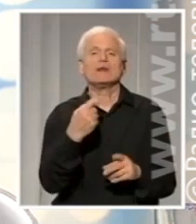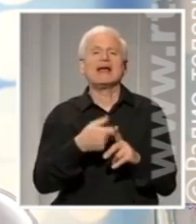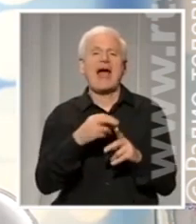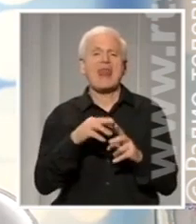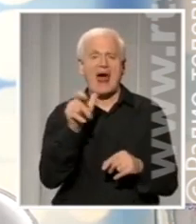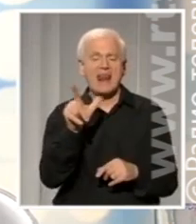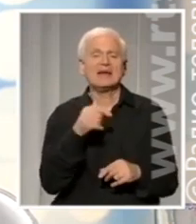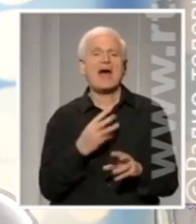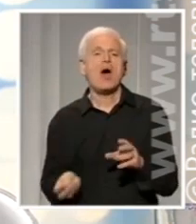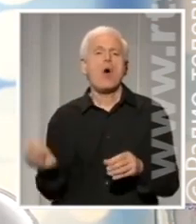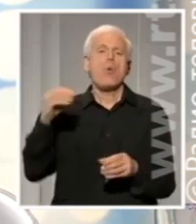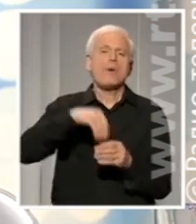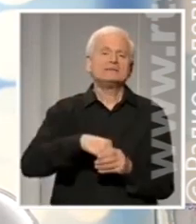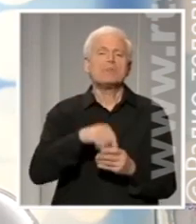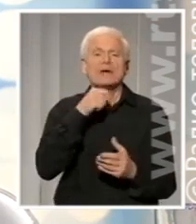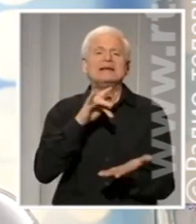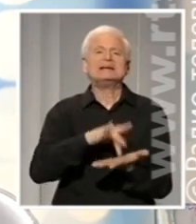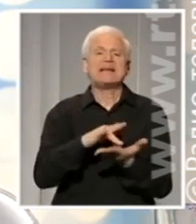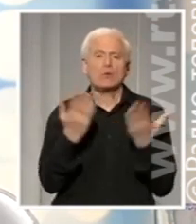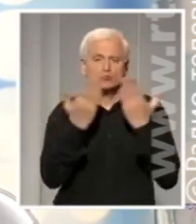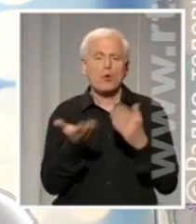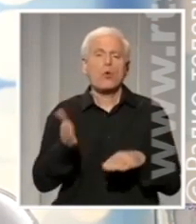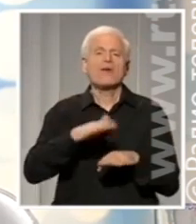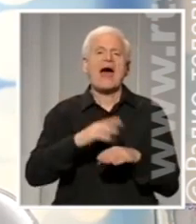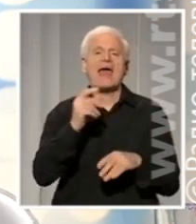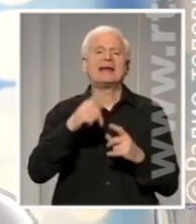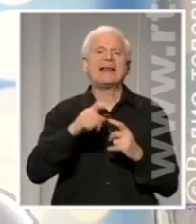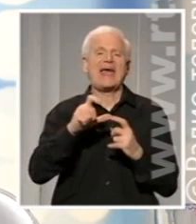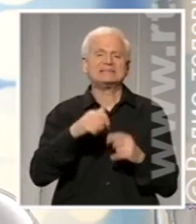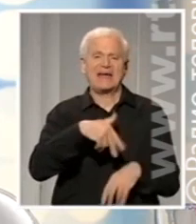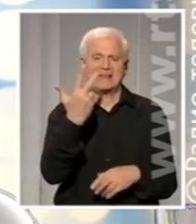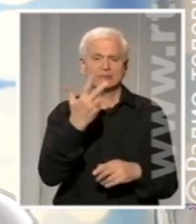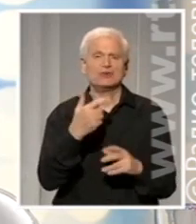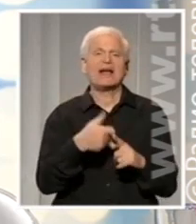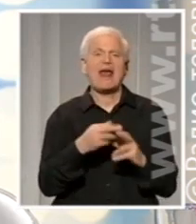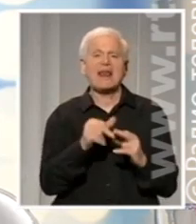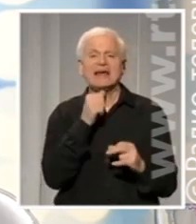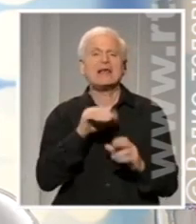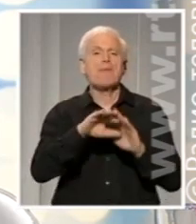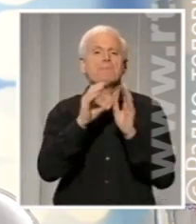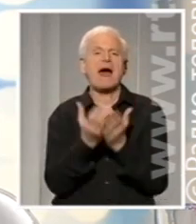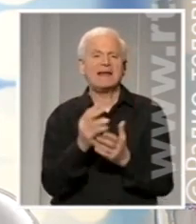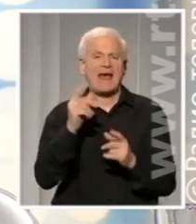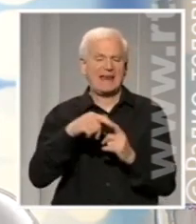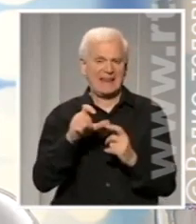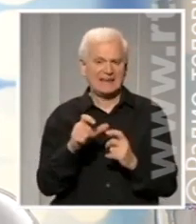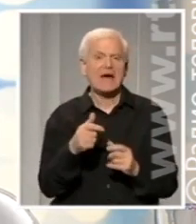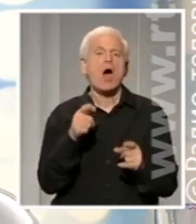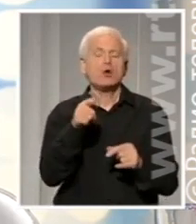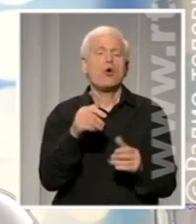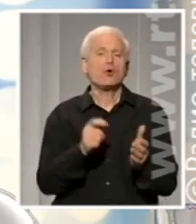bismo ubacili srednju školu na RTS3 i Planetu, ali to ćemo sve još